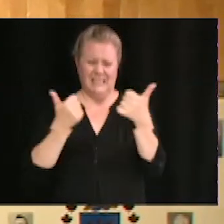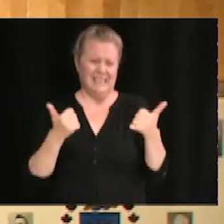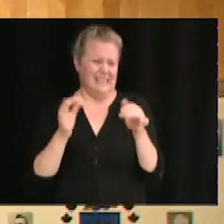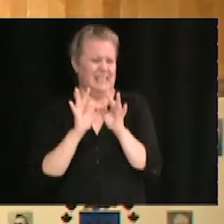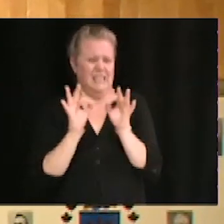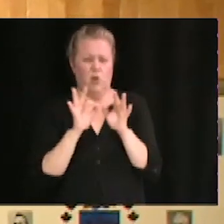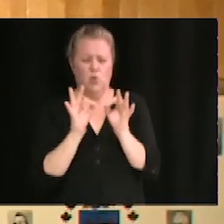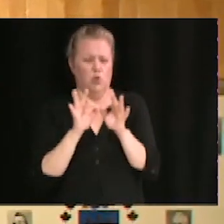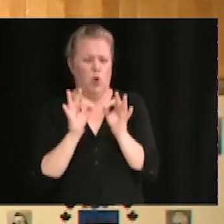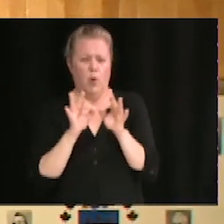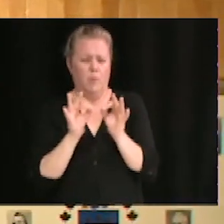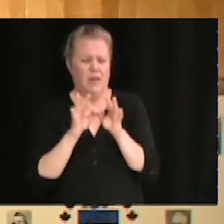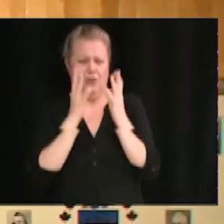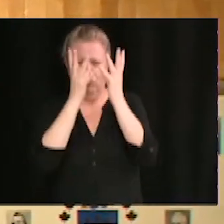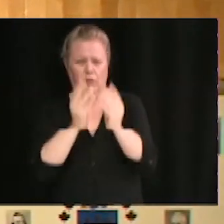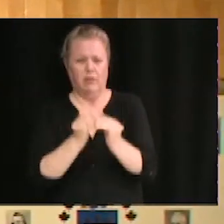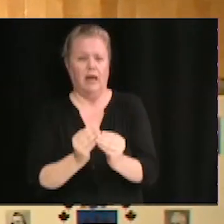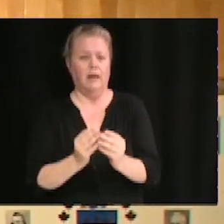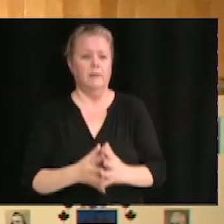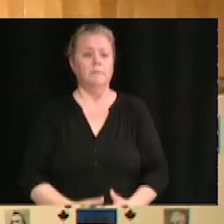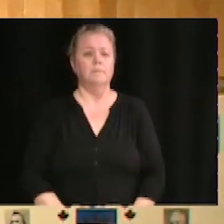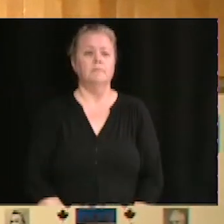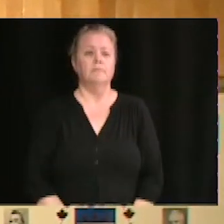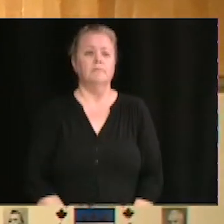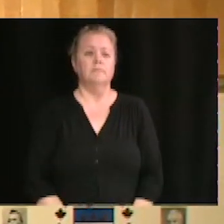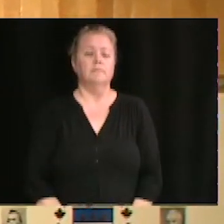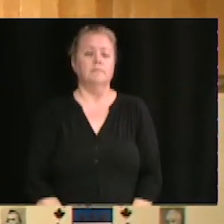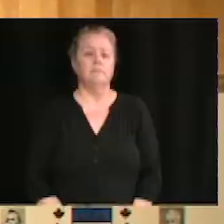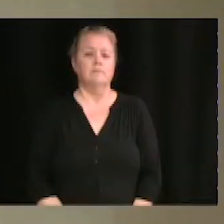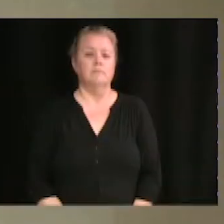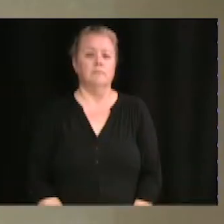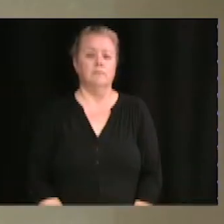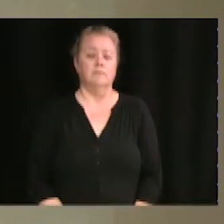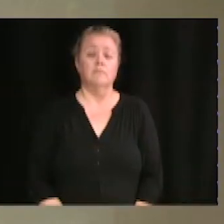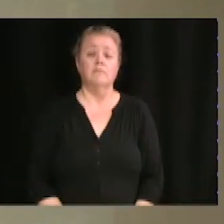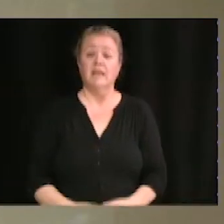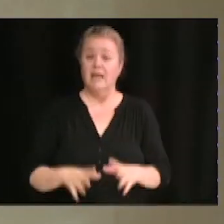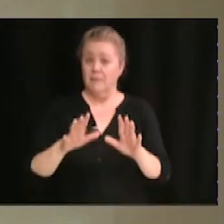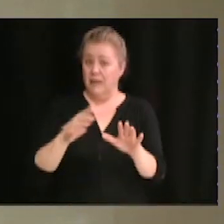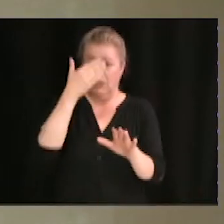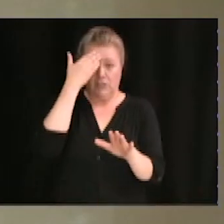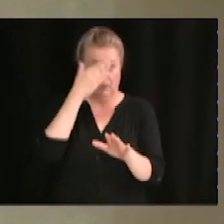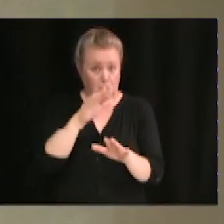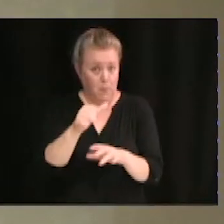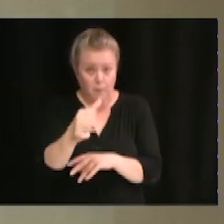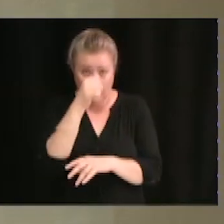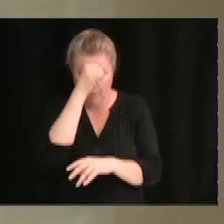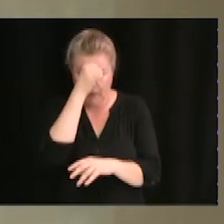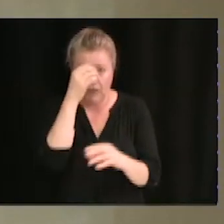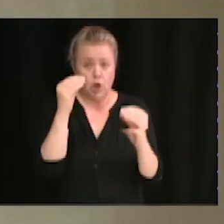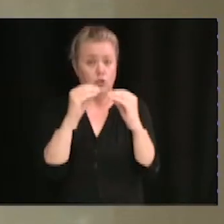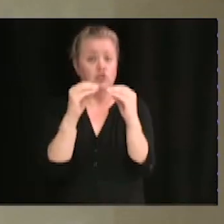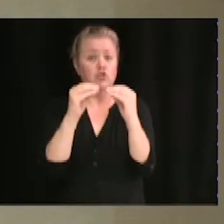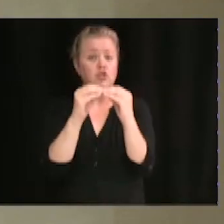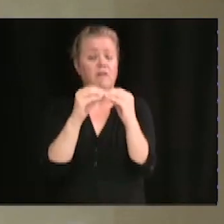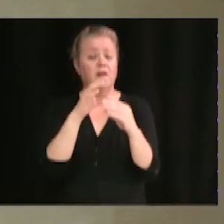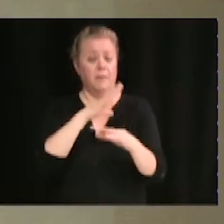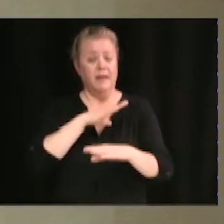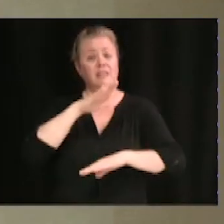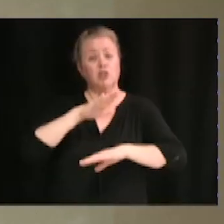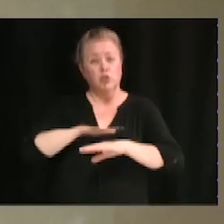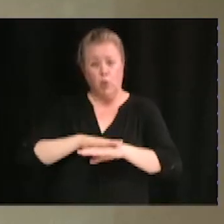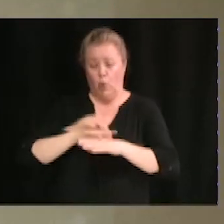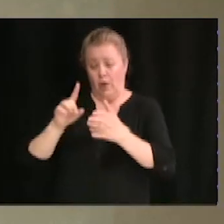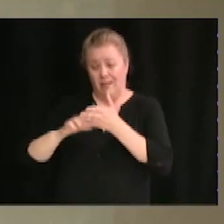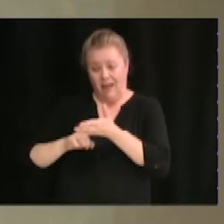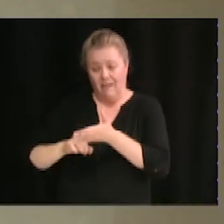coûte combien, total, celui-là? Je n pas ça par cœur, mais tout a été annoncé publiquement dans les travaux d'immobilisation, comme à